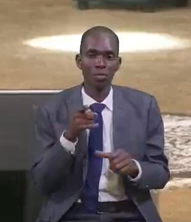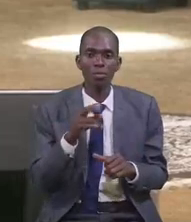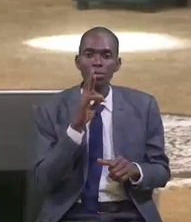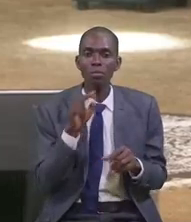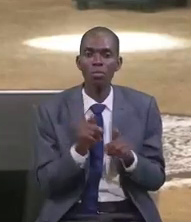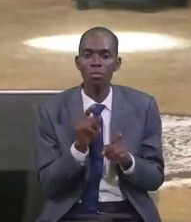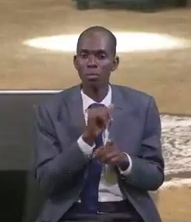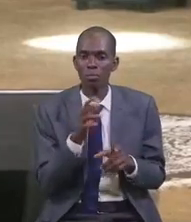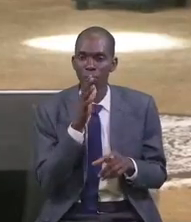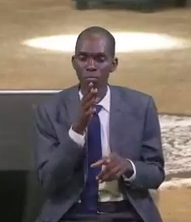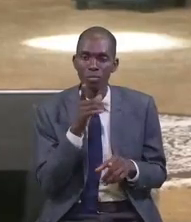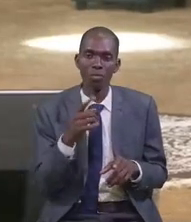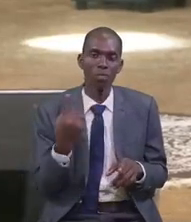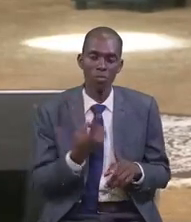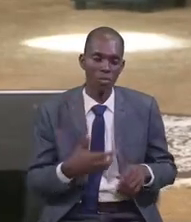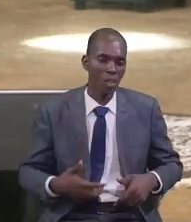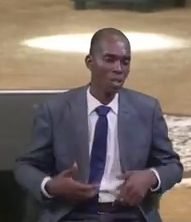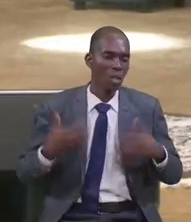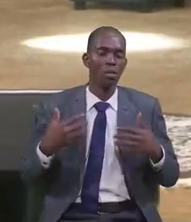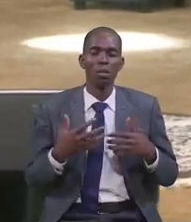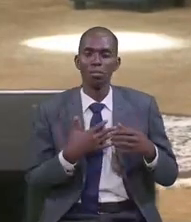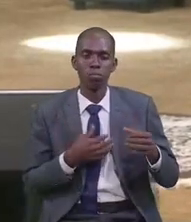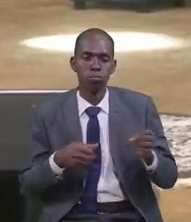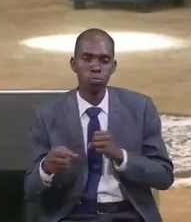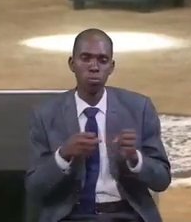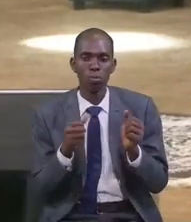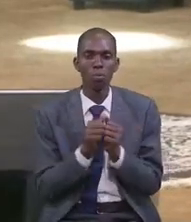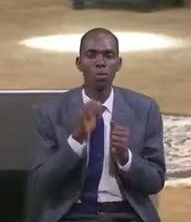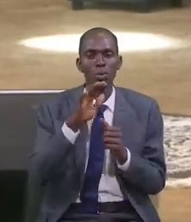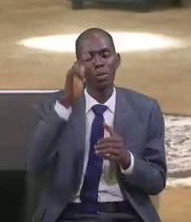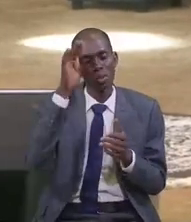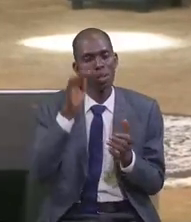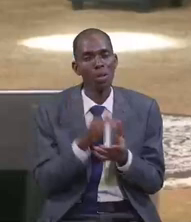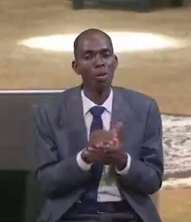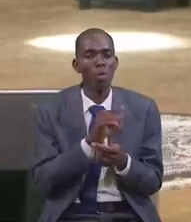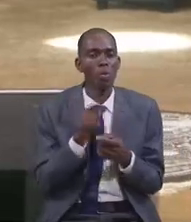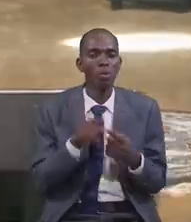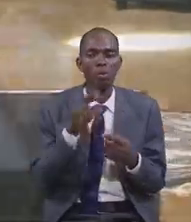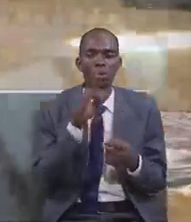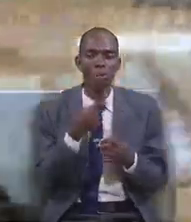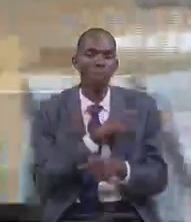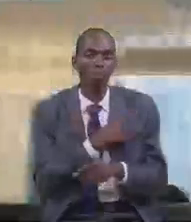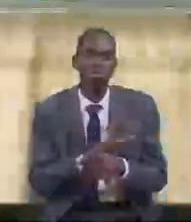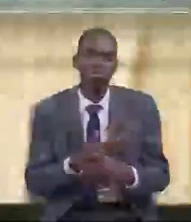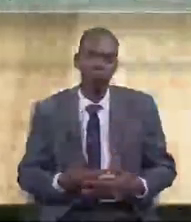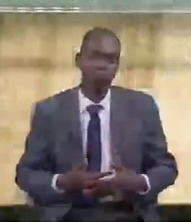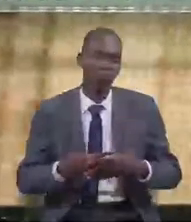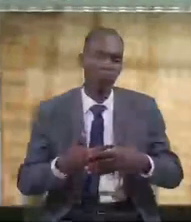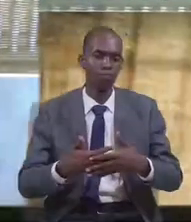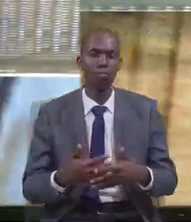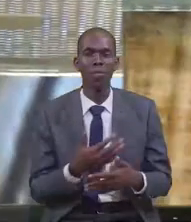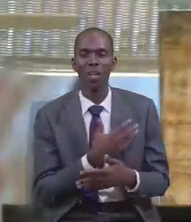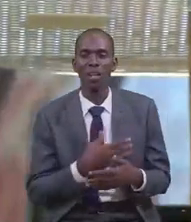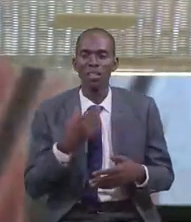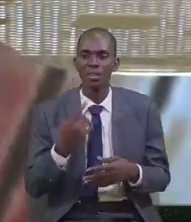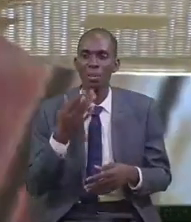qui t'énerve, tu te bats avec ton mari et tu es enceinte et tu fais des choses avec un mauvais